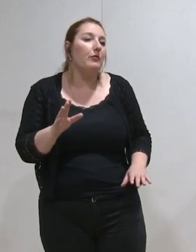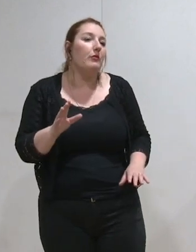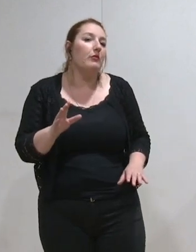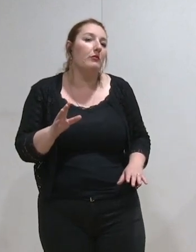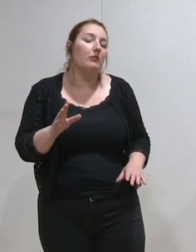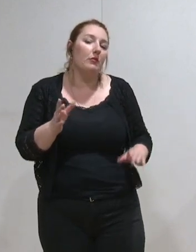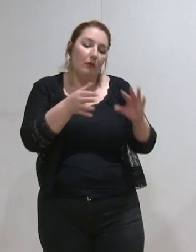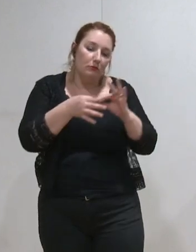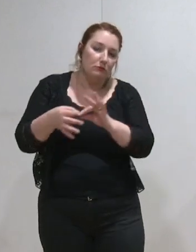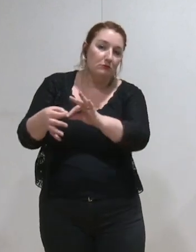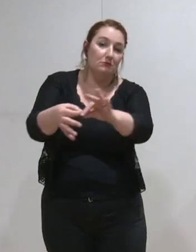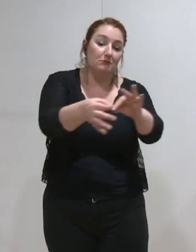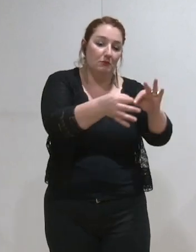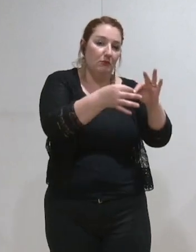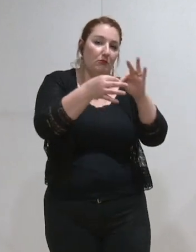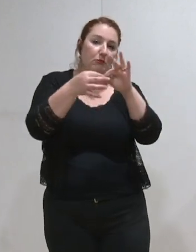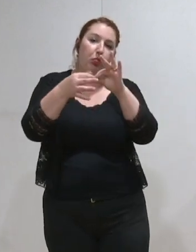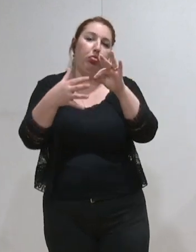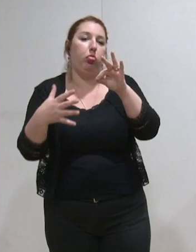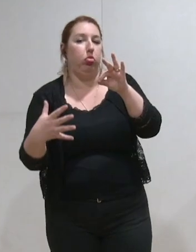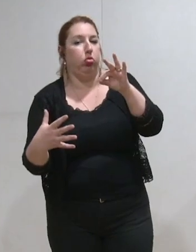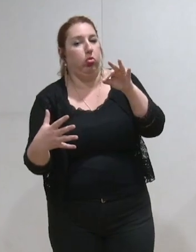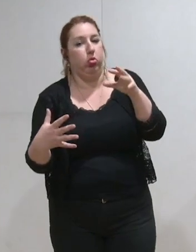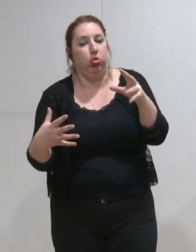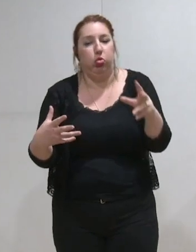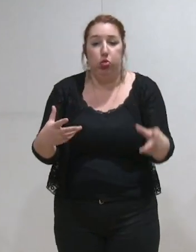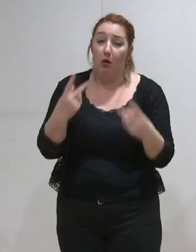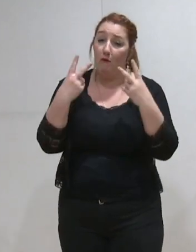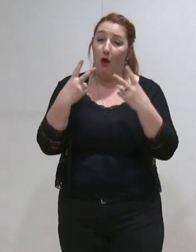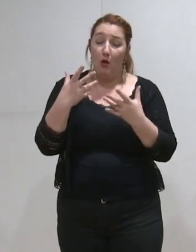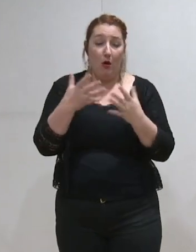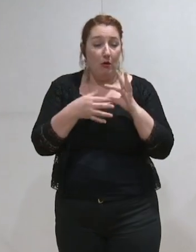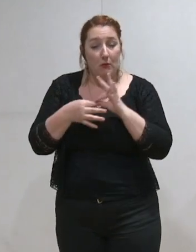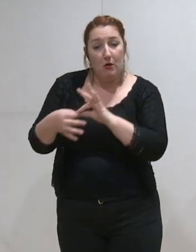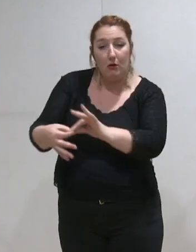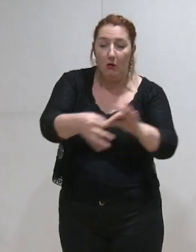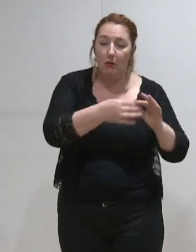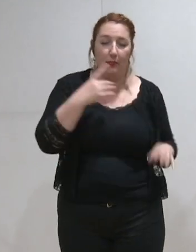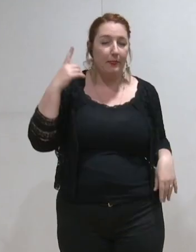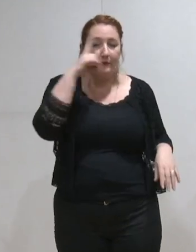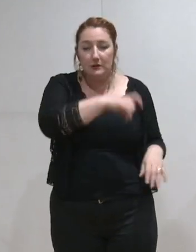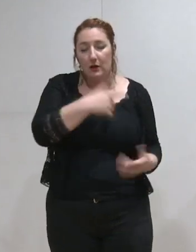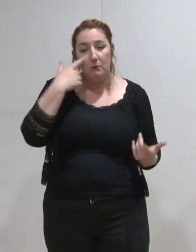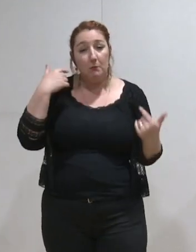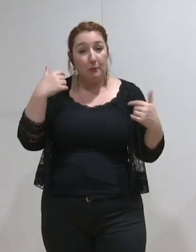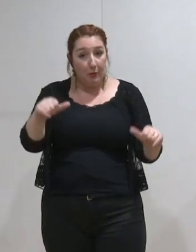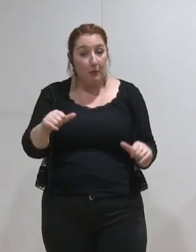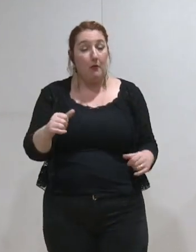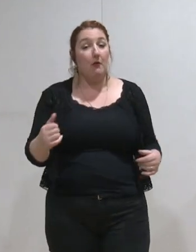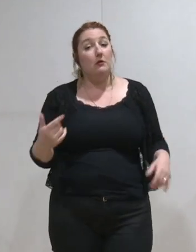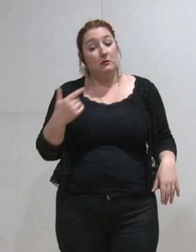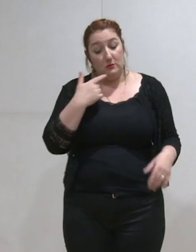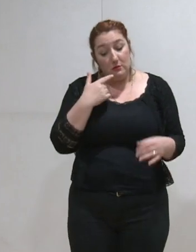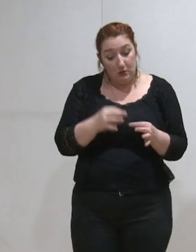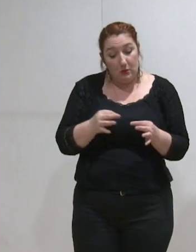le le vivre ensemble se dégrade la manière dont la dont la dont les valeurs ont du mal à se transmettre et bien je crois qu'on doit réfléchir un peu